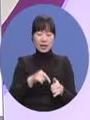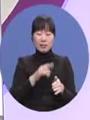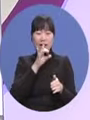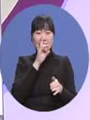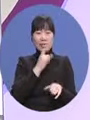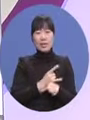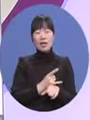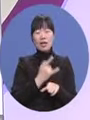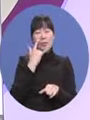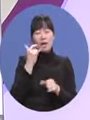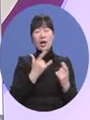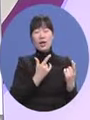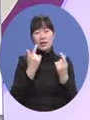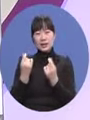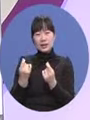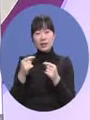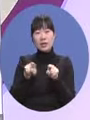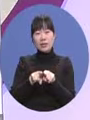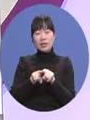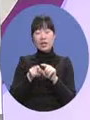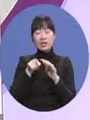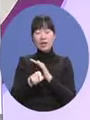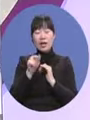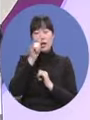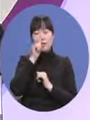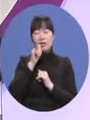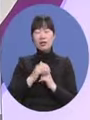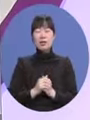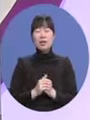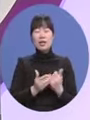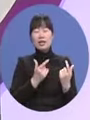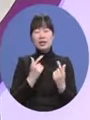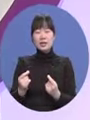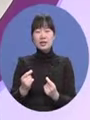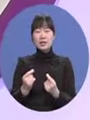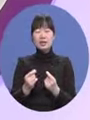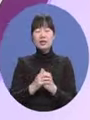같이. 부모가 그 집 같이 찾아가서 같이 굉장히